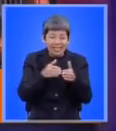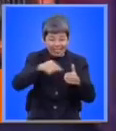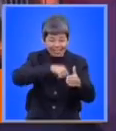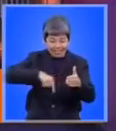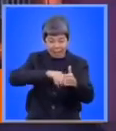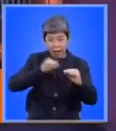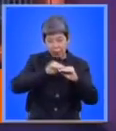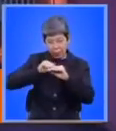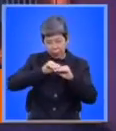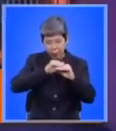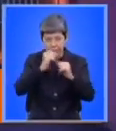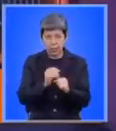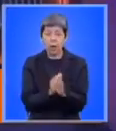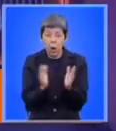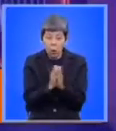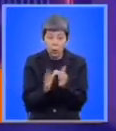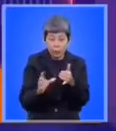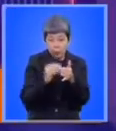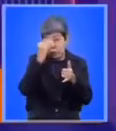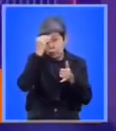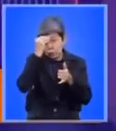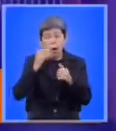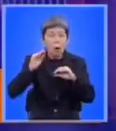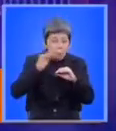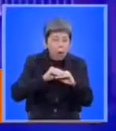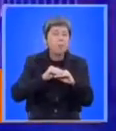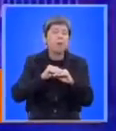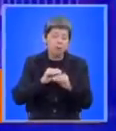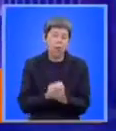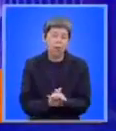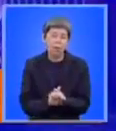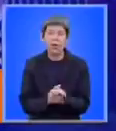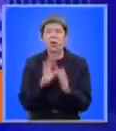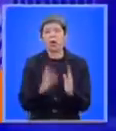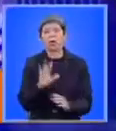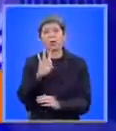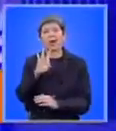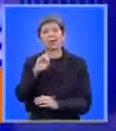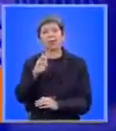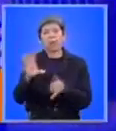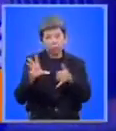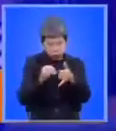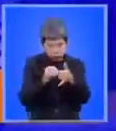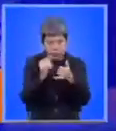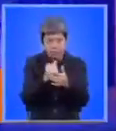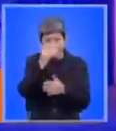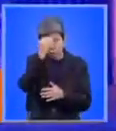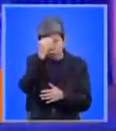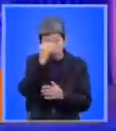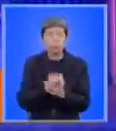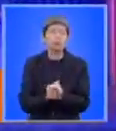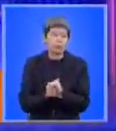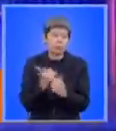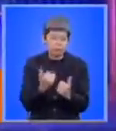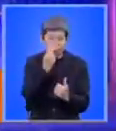ำนี้ทำให้ยอดรวมผู้ติดเชื้อในญี่ปุ่นเนี่ยก็เพิ่มขึ้นไปด้วยนะคุณผู้ชมครับเป็น86คนแล้วทำให้ญี่ปุ่นนั้นเป็นประเท